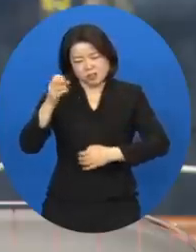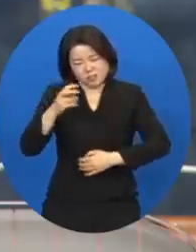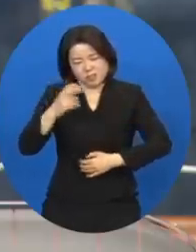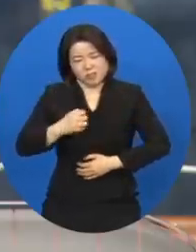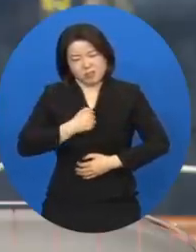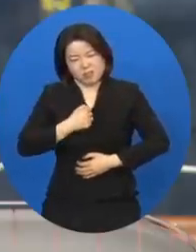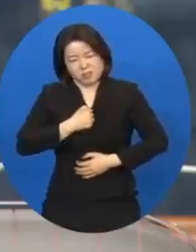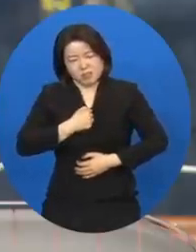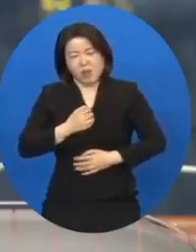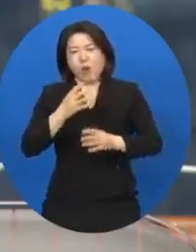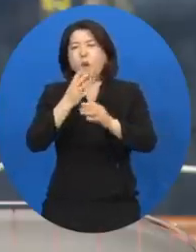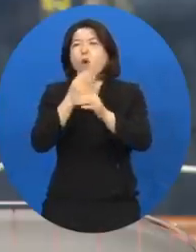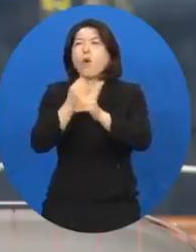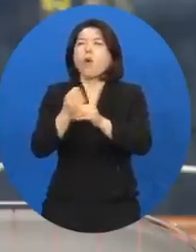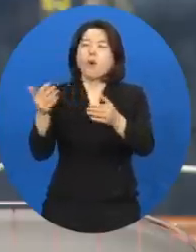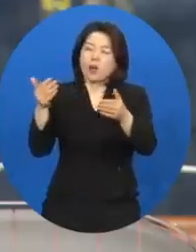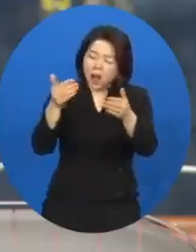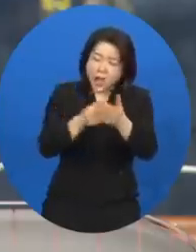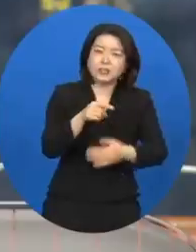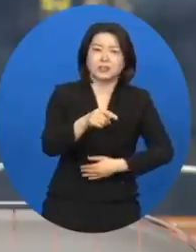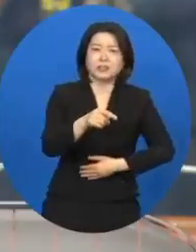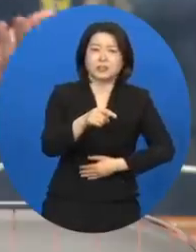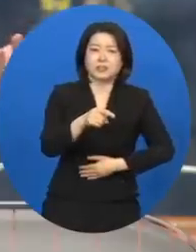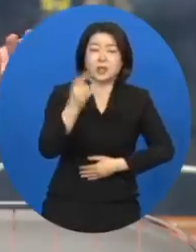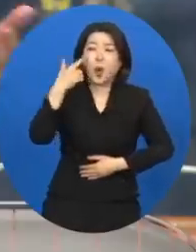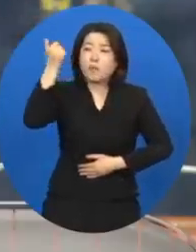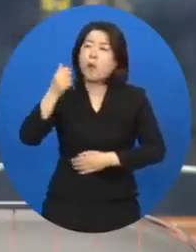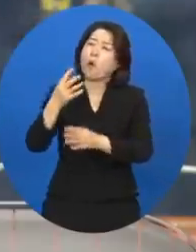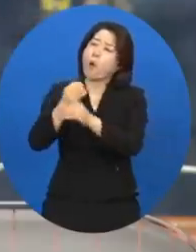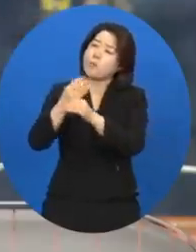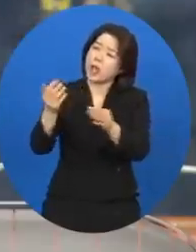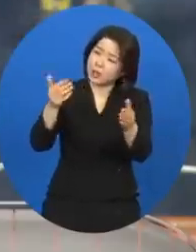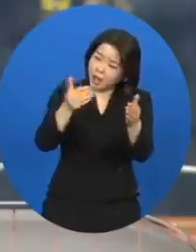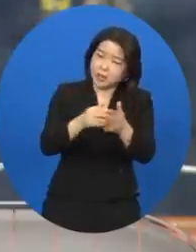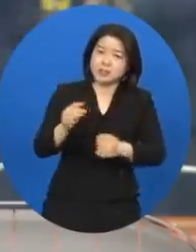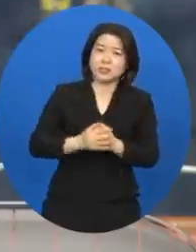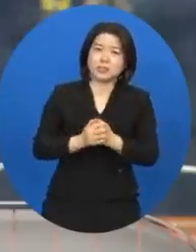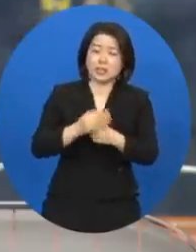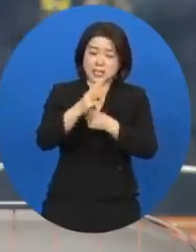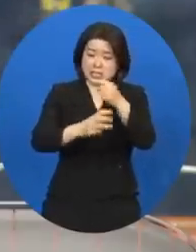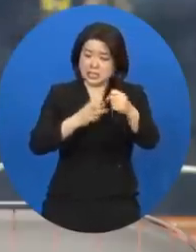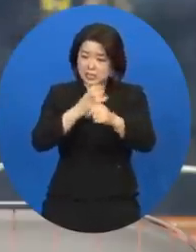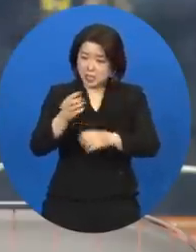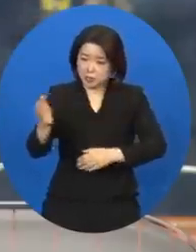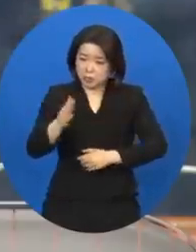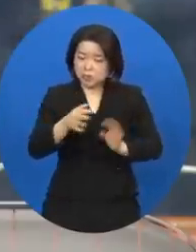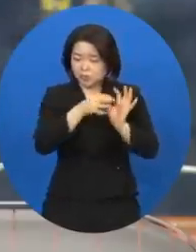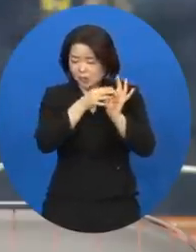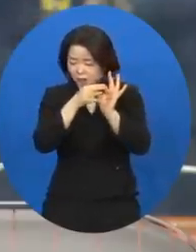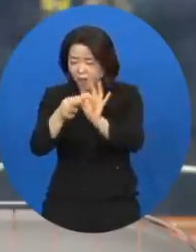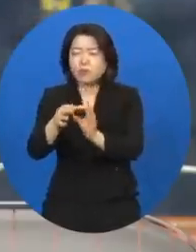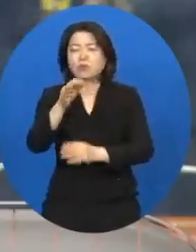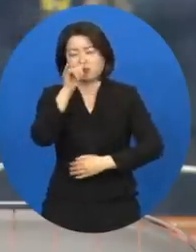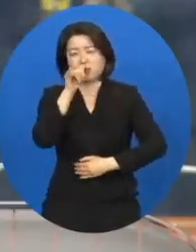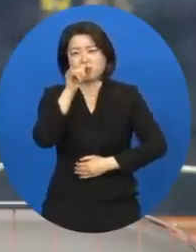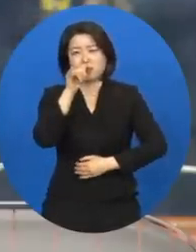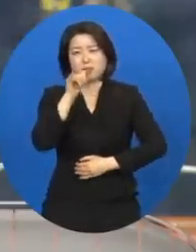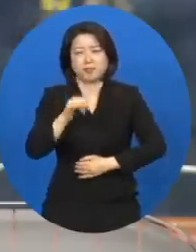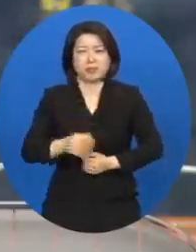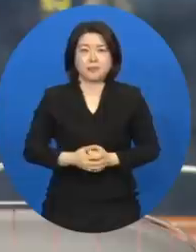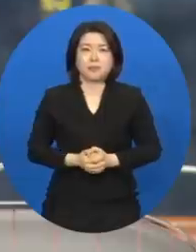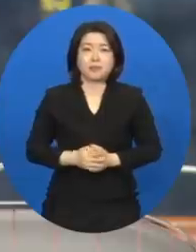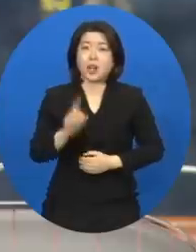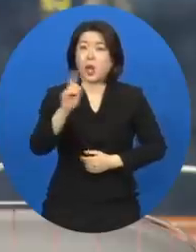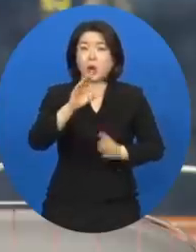이거 언제까지 해야 돼요? 도대체 목사님 언제까지 해야 돼요? 30여 년을 계속 했다니까요.